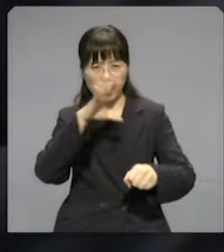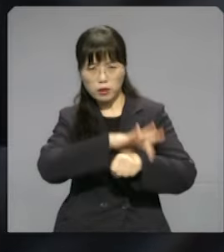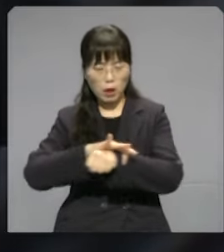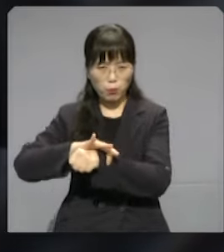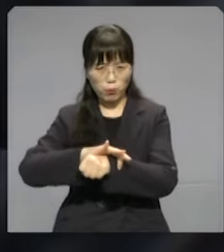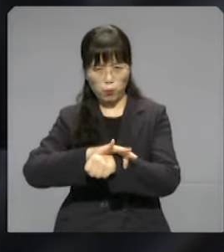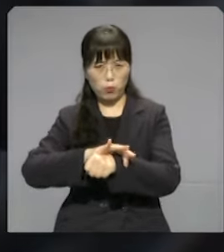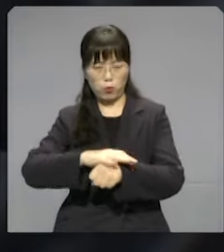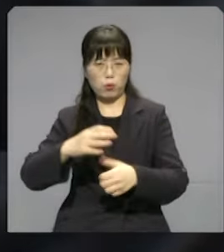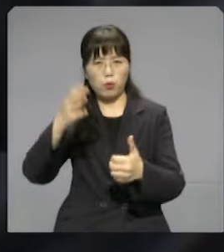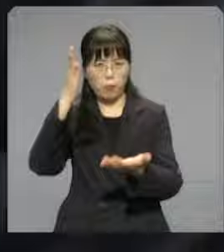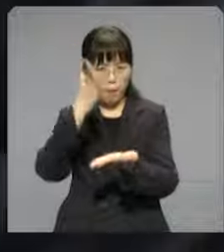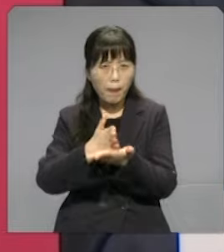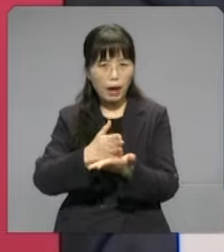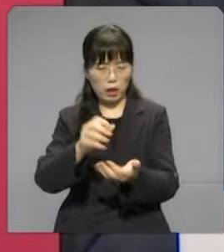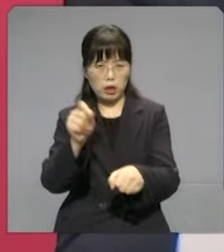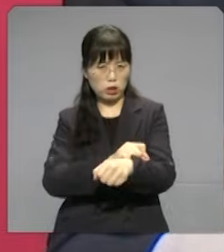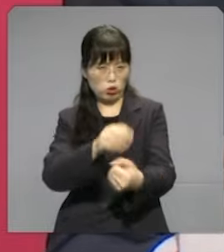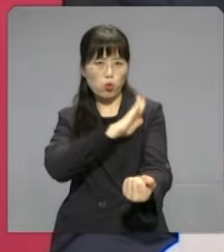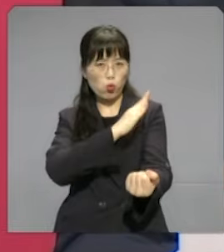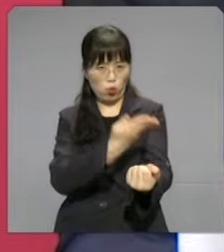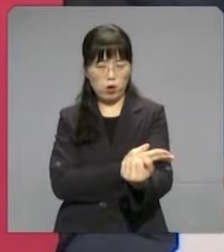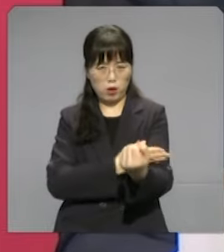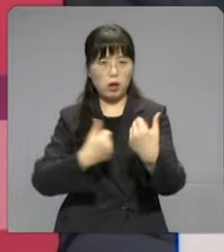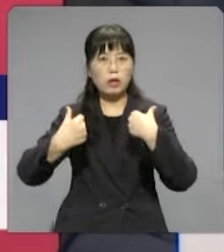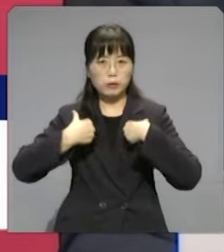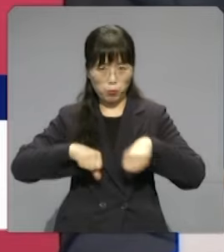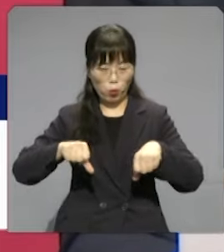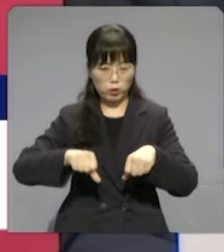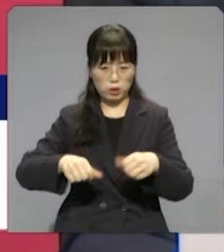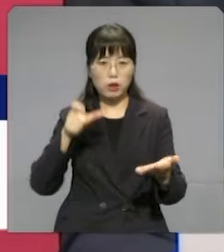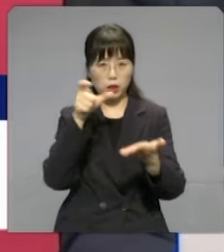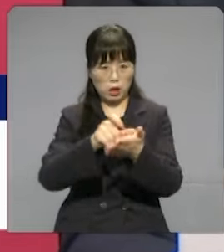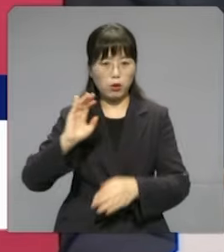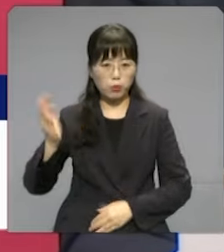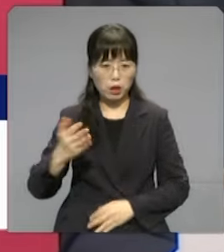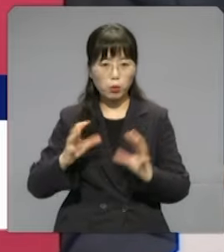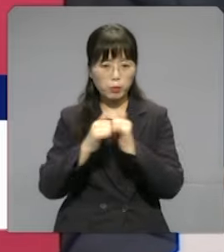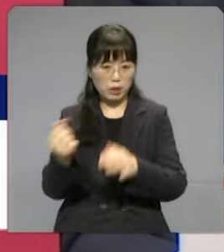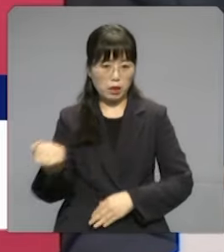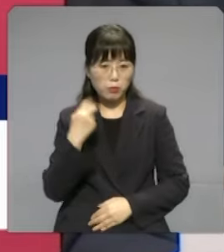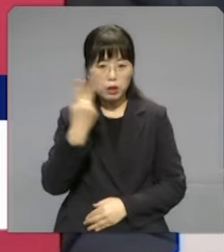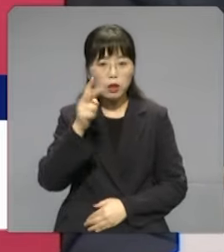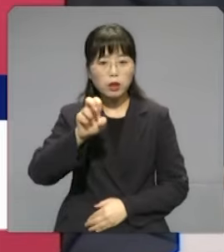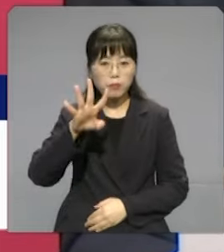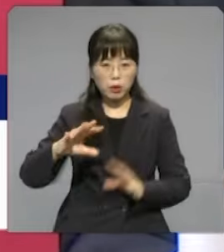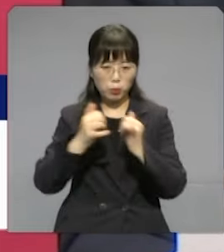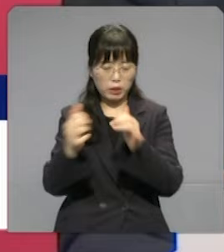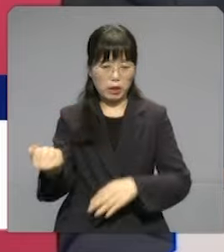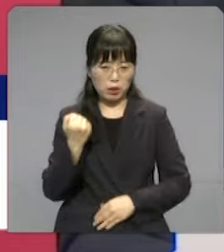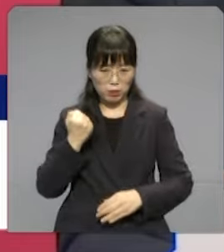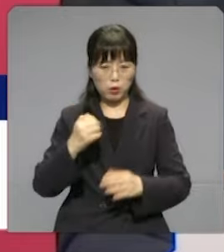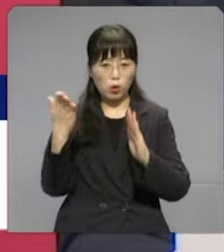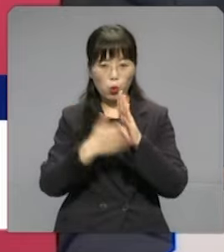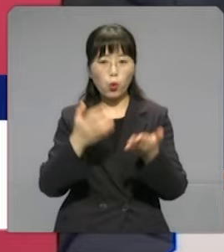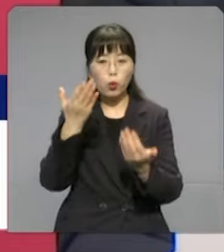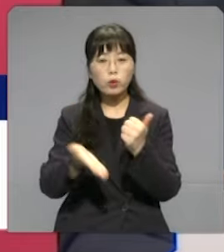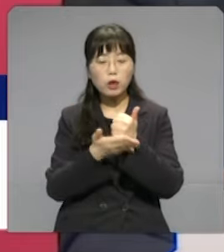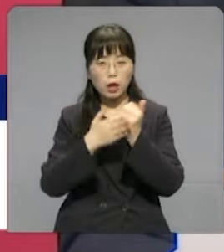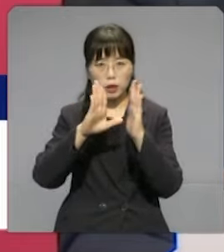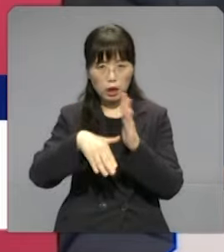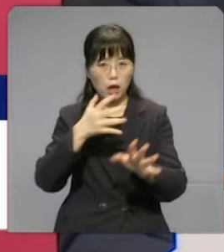특검 포기 서약서가 포함됩니다. 우리 국민의힘은 2024년 국민의힘 공천 시 서약서의